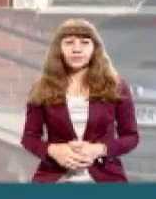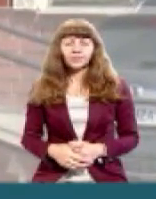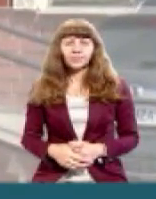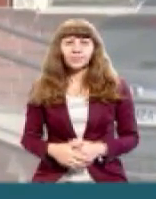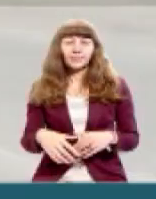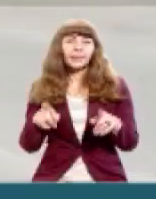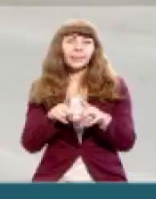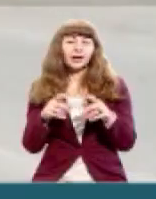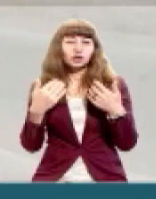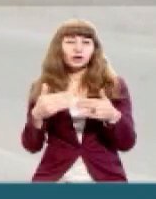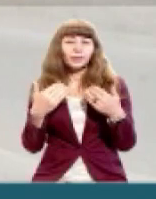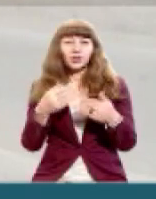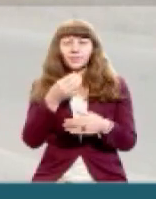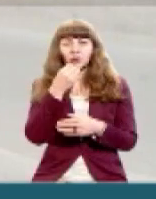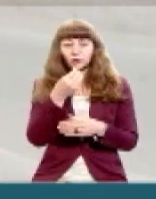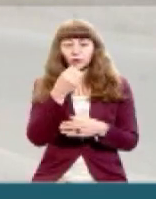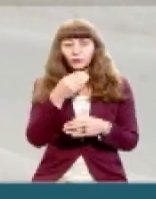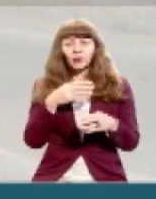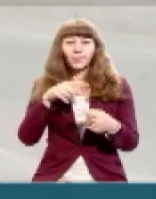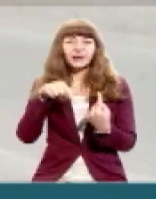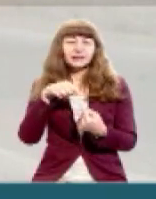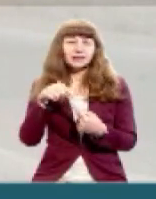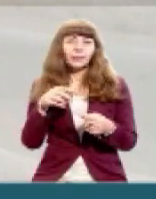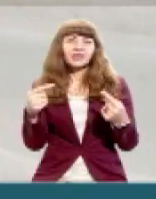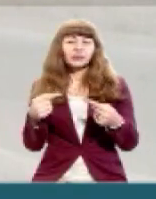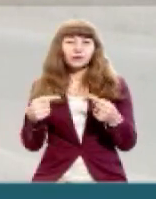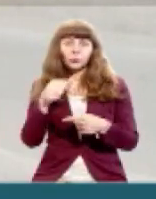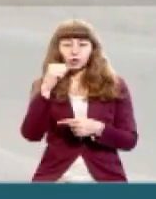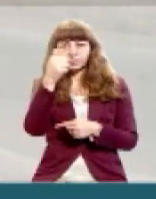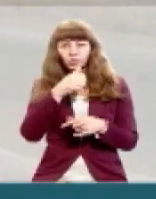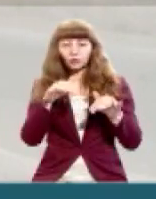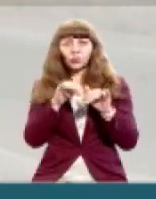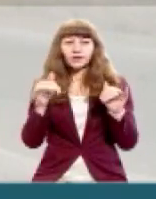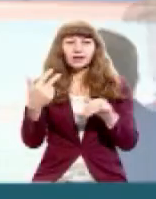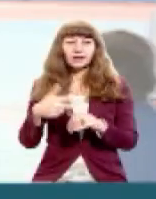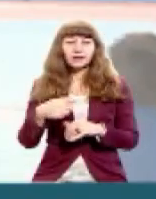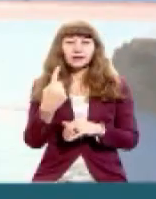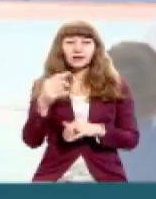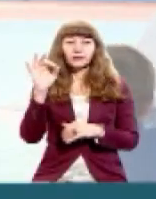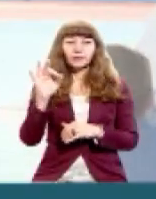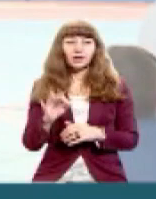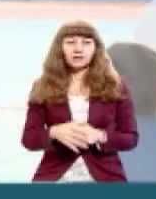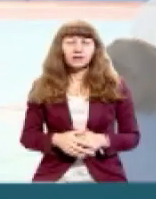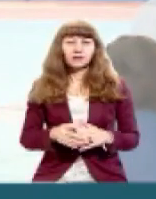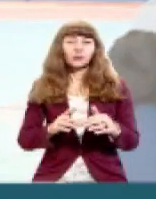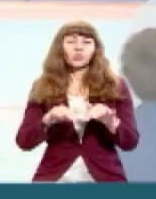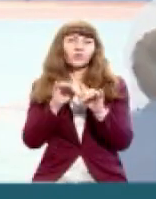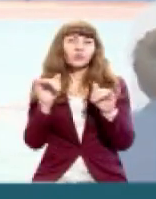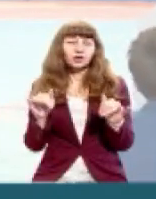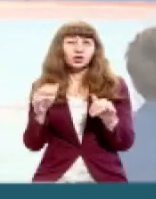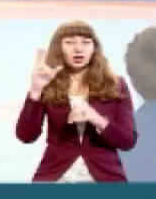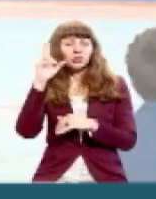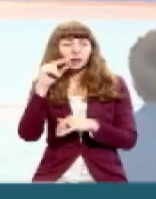қатар бизнес субъектілері өндіретін өнім үлесі де өткен жылмен салыстырғанда 31,17%-ға ұлғайып отыр.